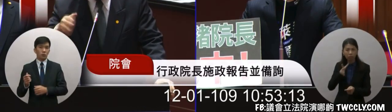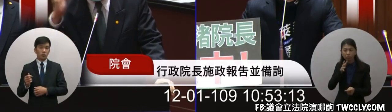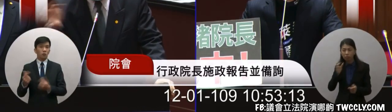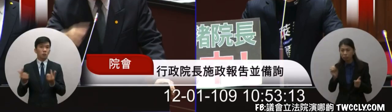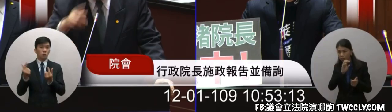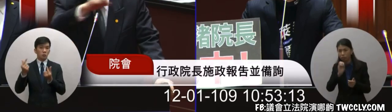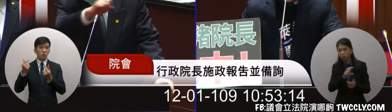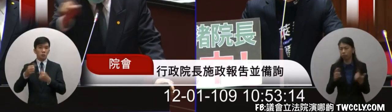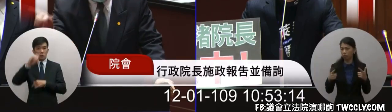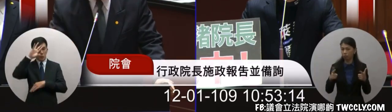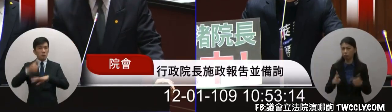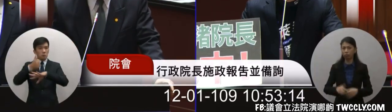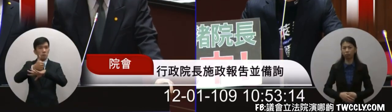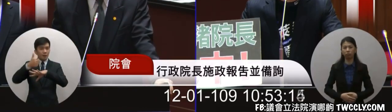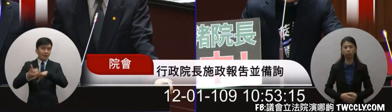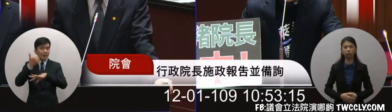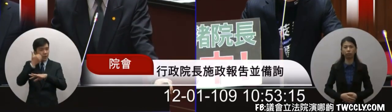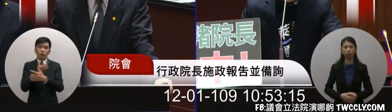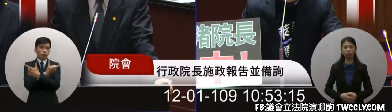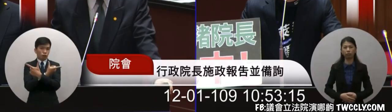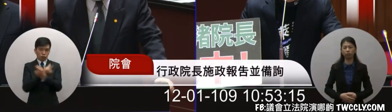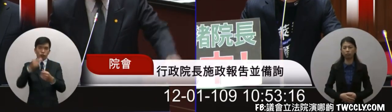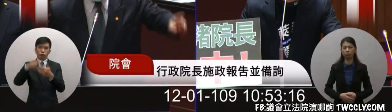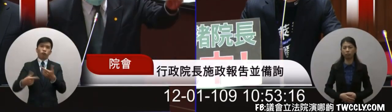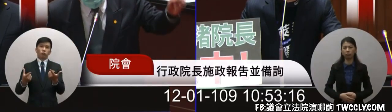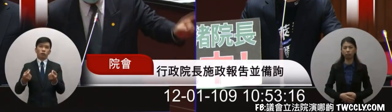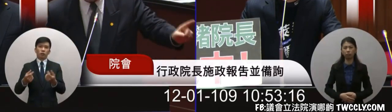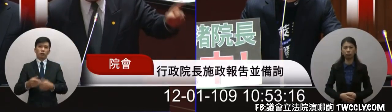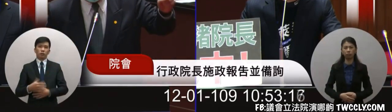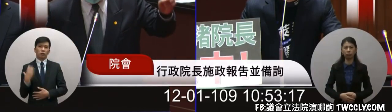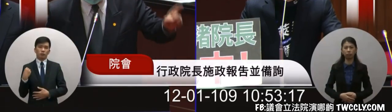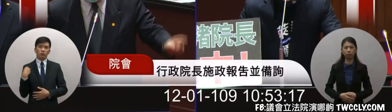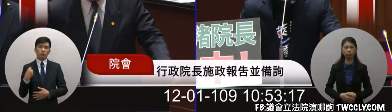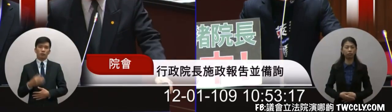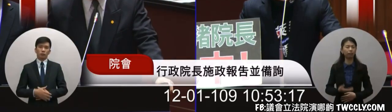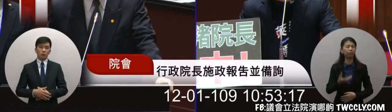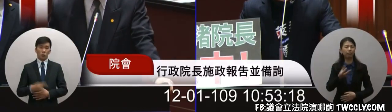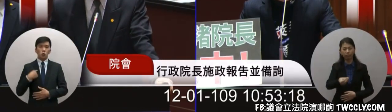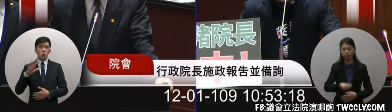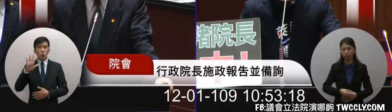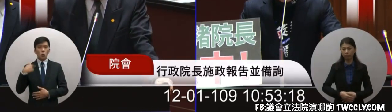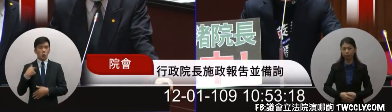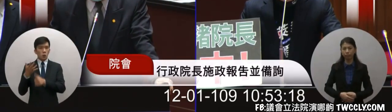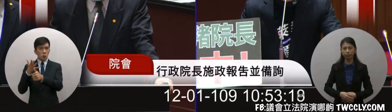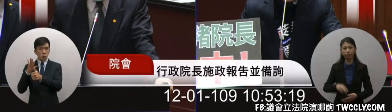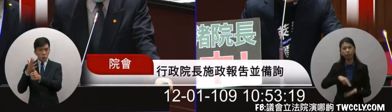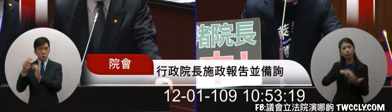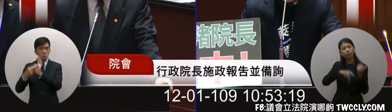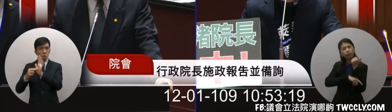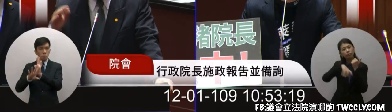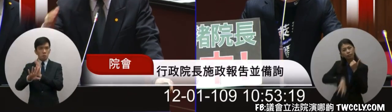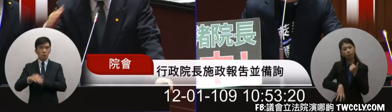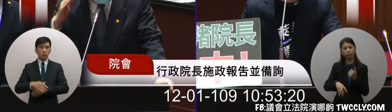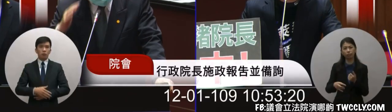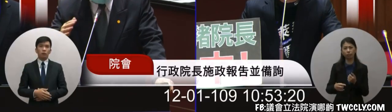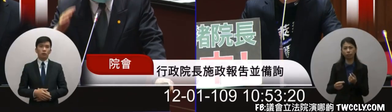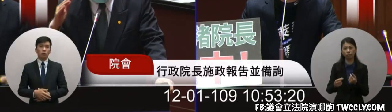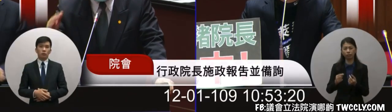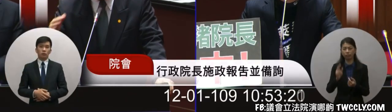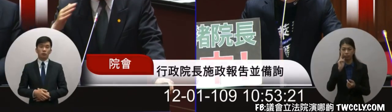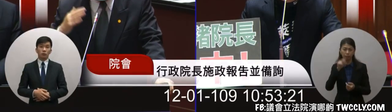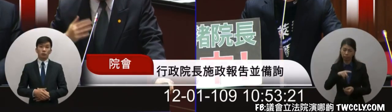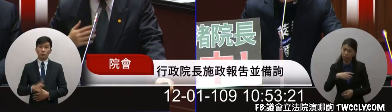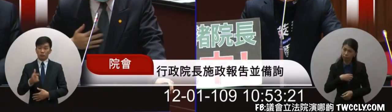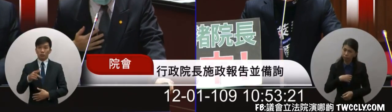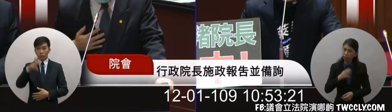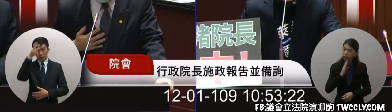轮替之前的，通通是这样子。 没有，从没有这样子汇报，那是把立法院当成是危险的机关，